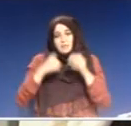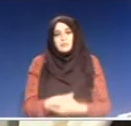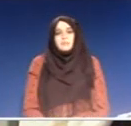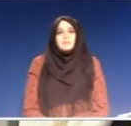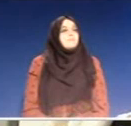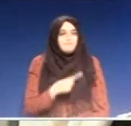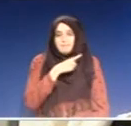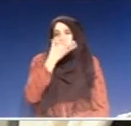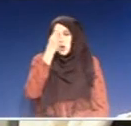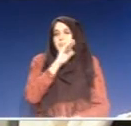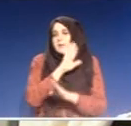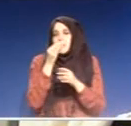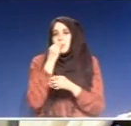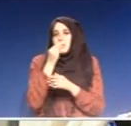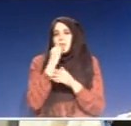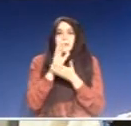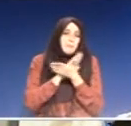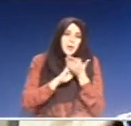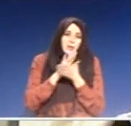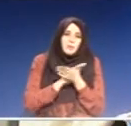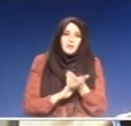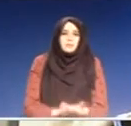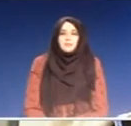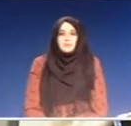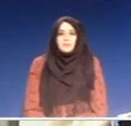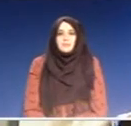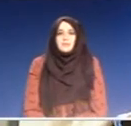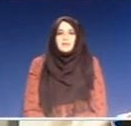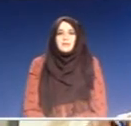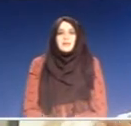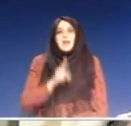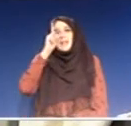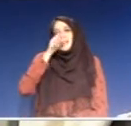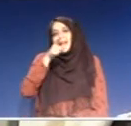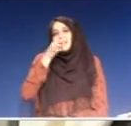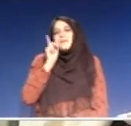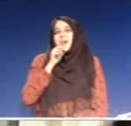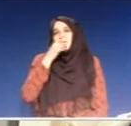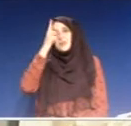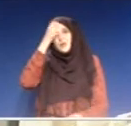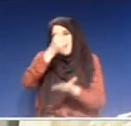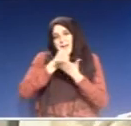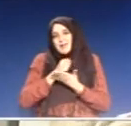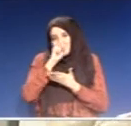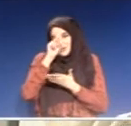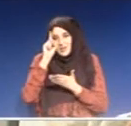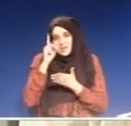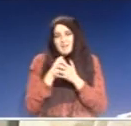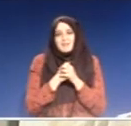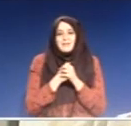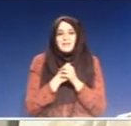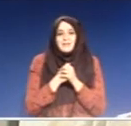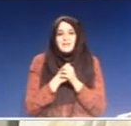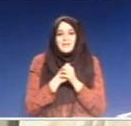الرساله وصلت الاخت سعيده، بارك الله فيك. اسمح لي اذا طولت عن الحج. اسمح اسمح ربي يعاونكم ان شاء الله. مبارك ان شاء الله ان شاء الله لهذه الحصه